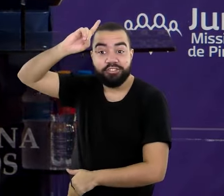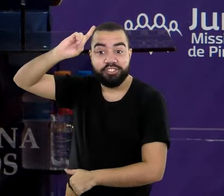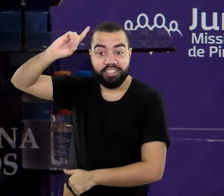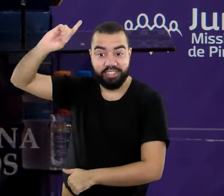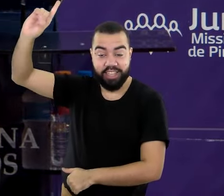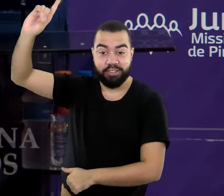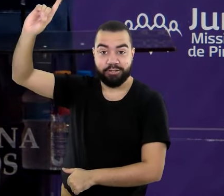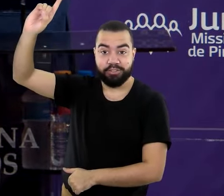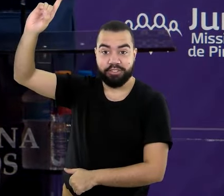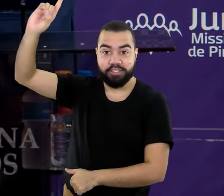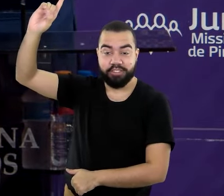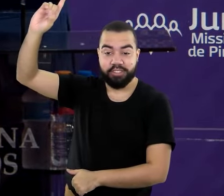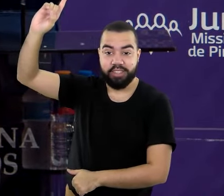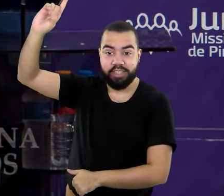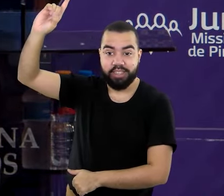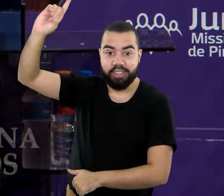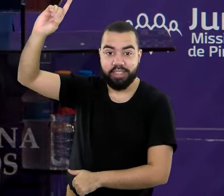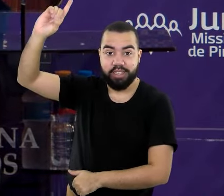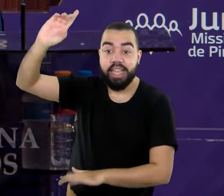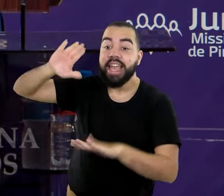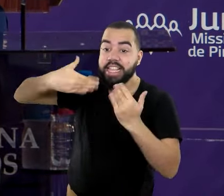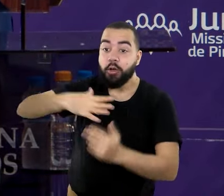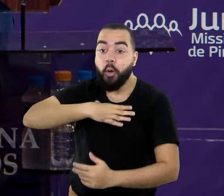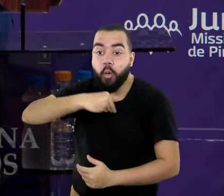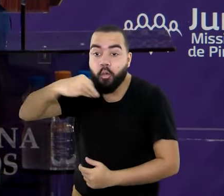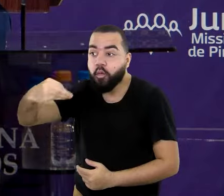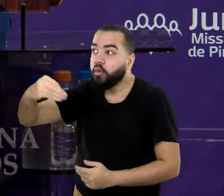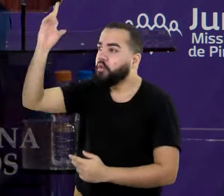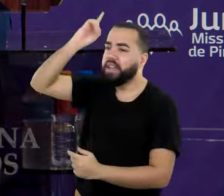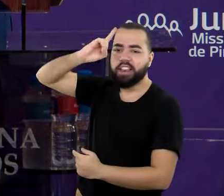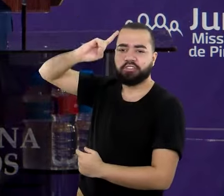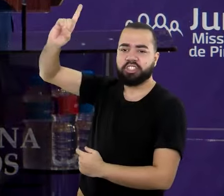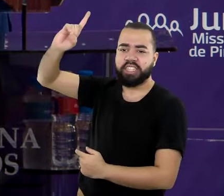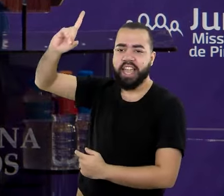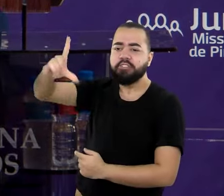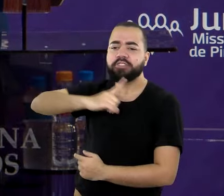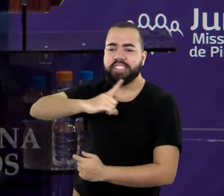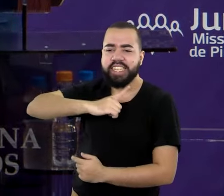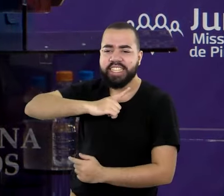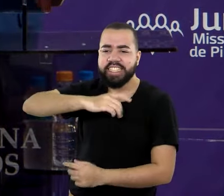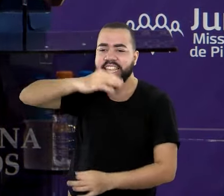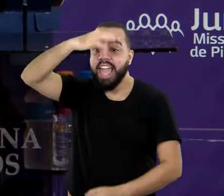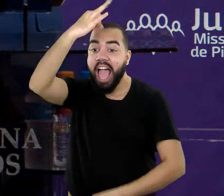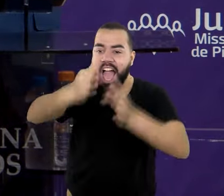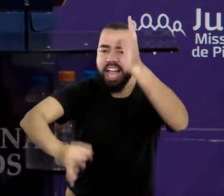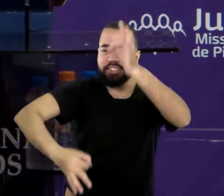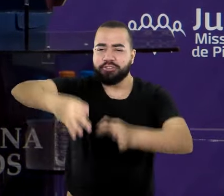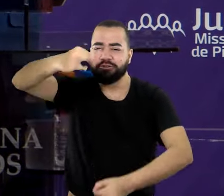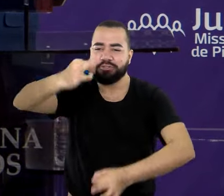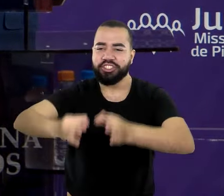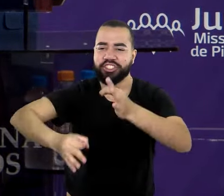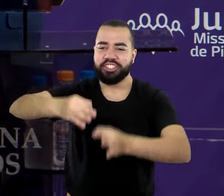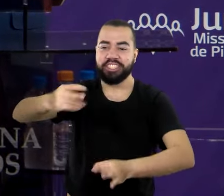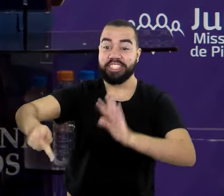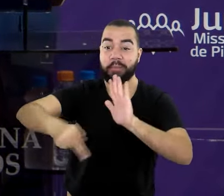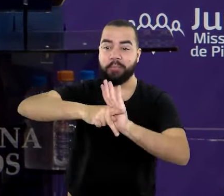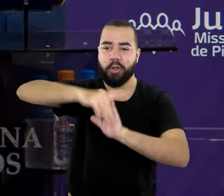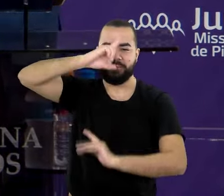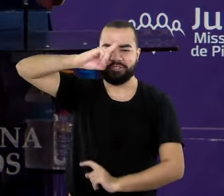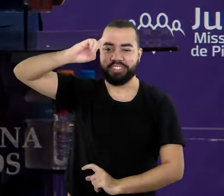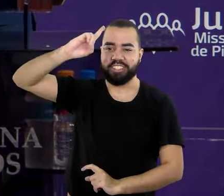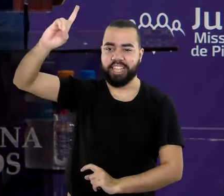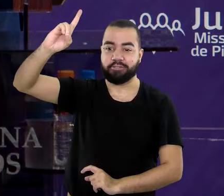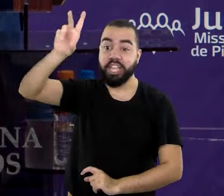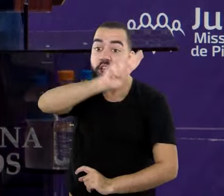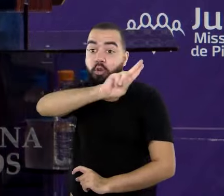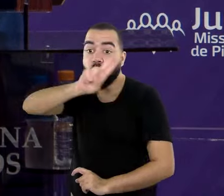하나님의 의를 옷 입었습니다. E os filhos de Deus são revestidos da justiça de Deus. 우리는 예수님 이름으로 하나님 앞에 나가는 것입니다. E